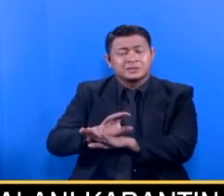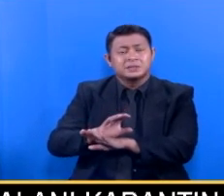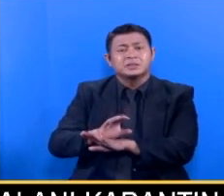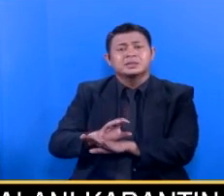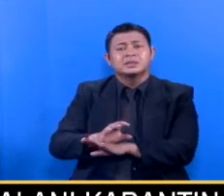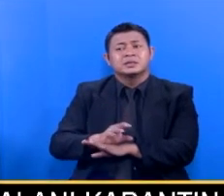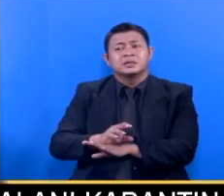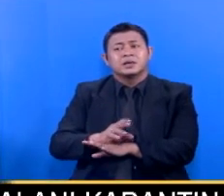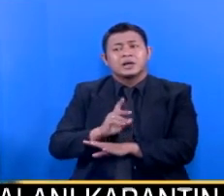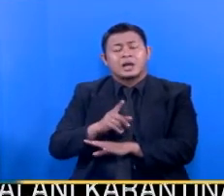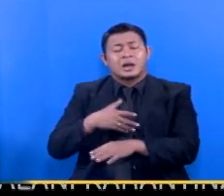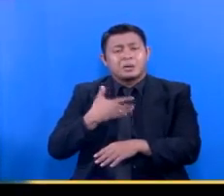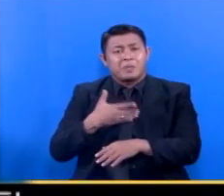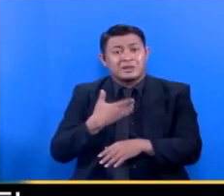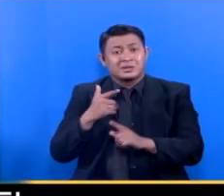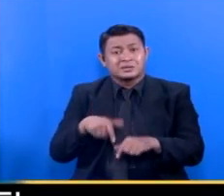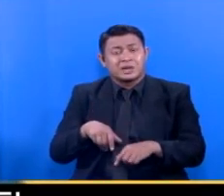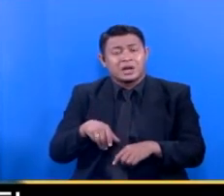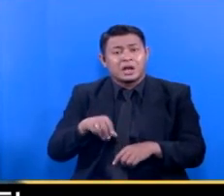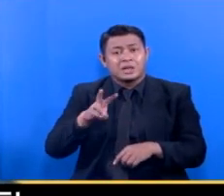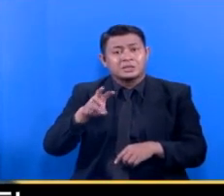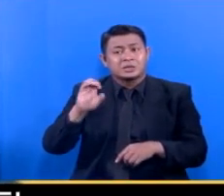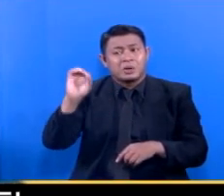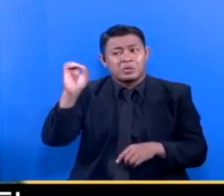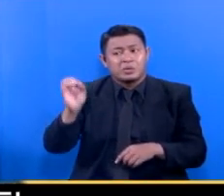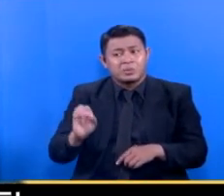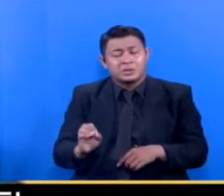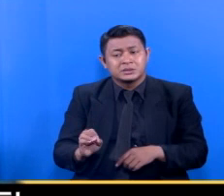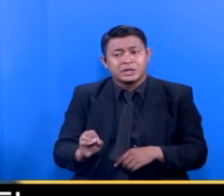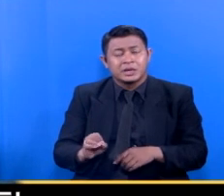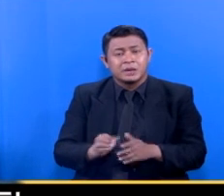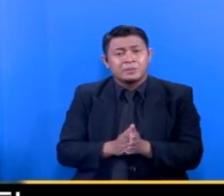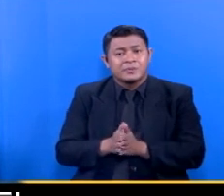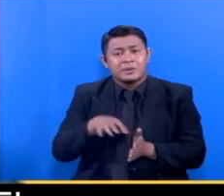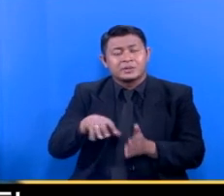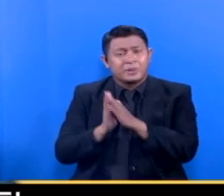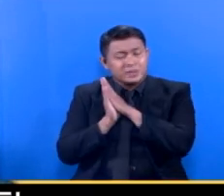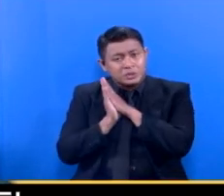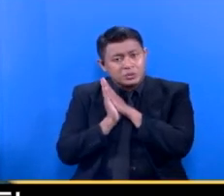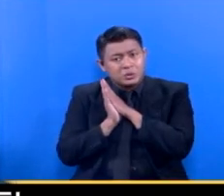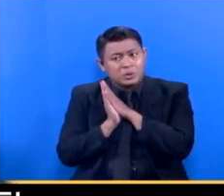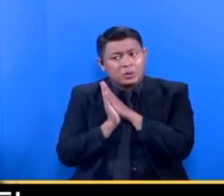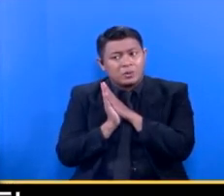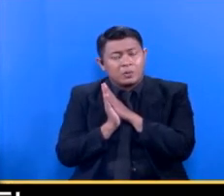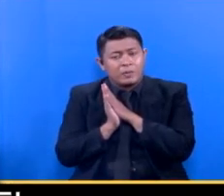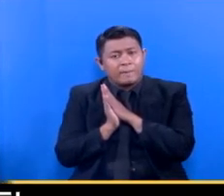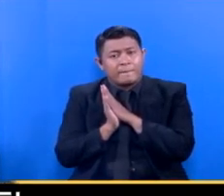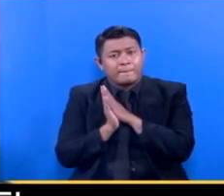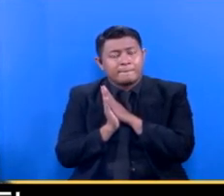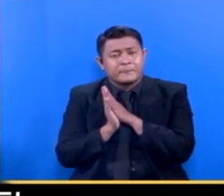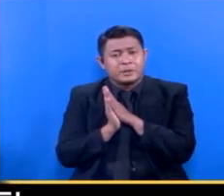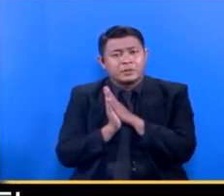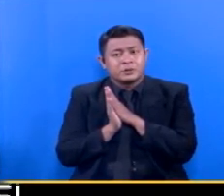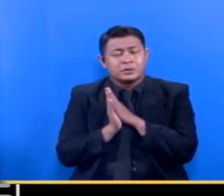sampai karena merasa sekarang 30% pemanfaatan tempat tidur terus pada ganti haluan